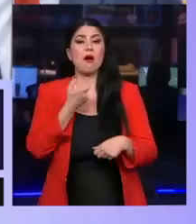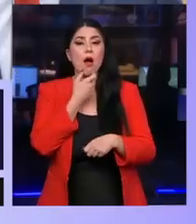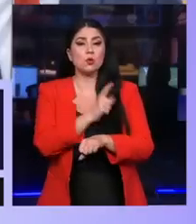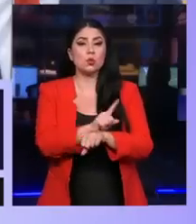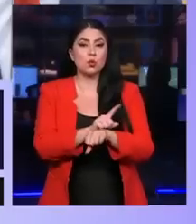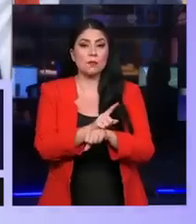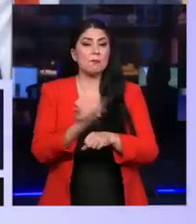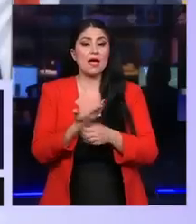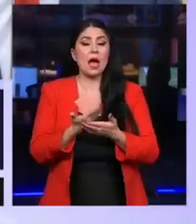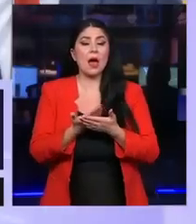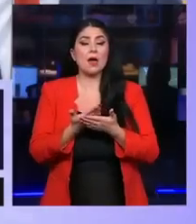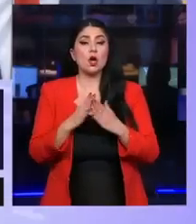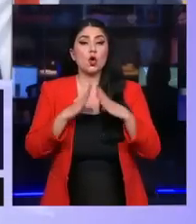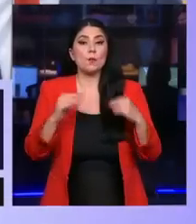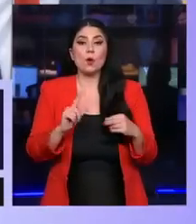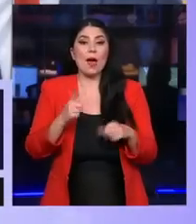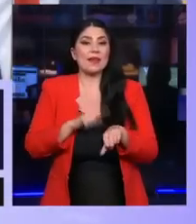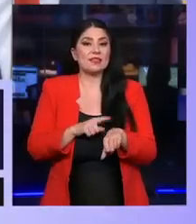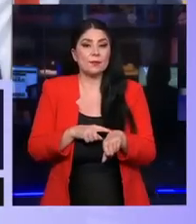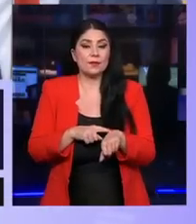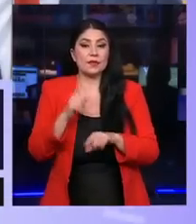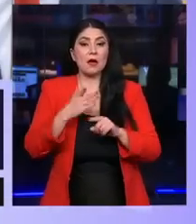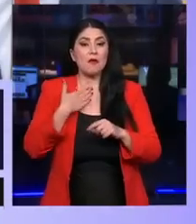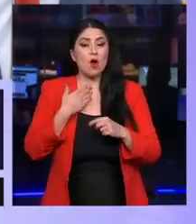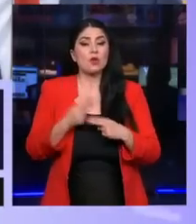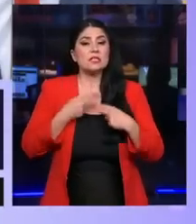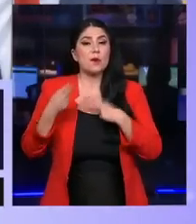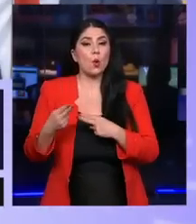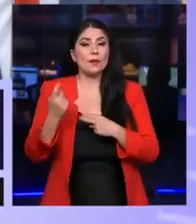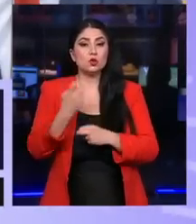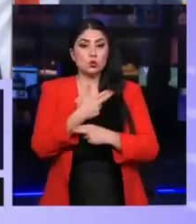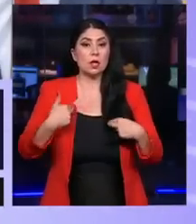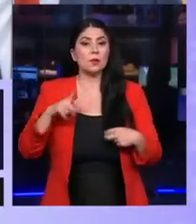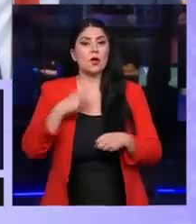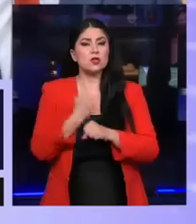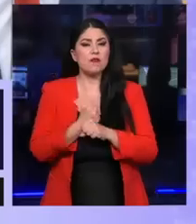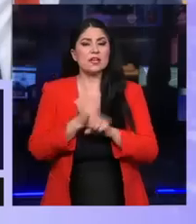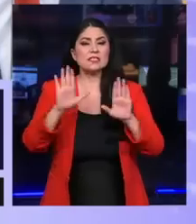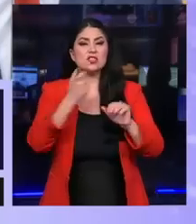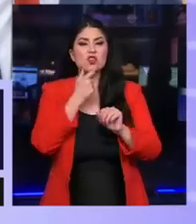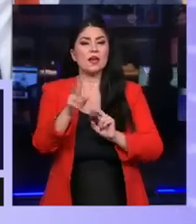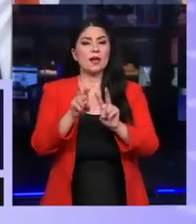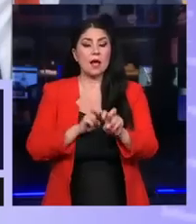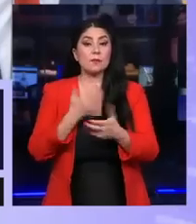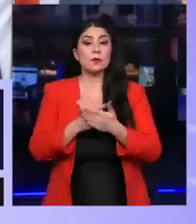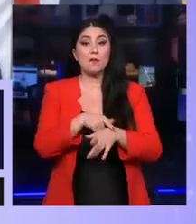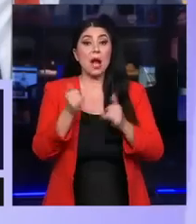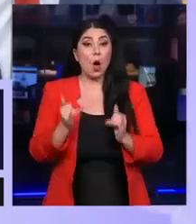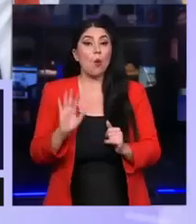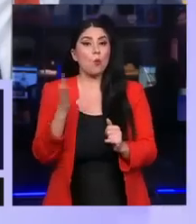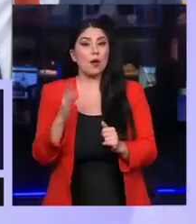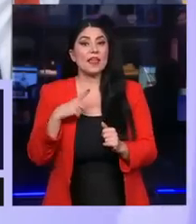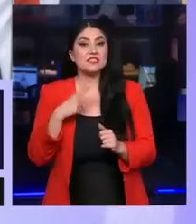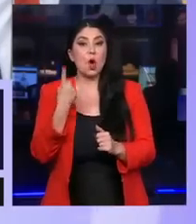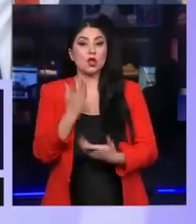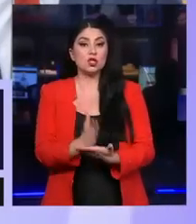care România nu-i mai are. Dacă voiau să ceară despăgubiri în judecată, trebuiau să facă de acum cel puțin 10 ani, pentru că până acum poate aveam